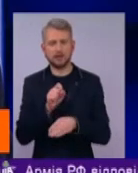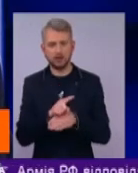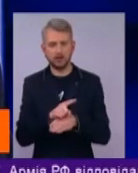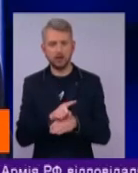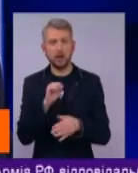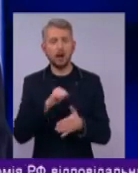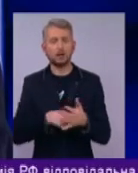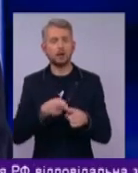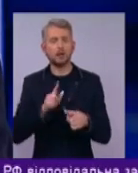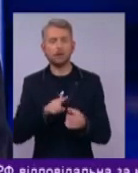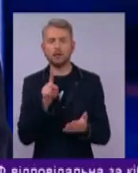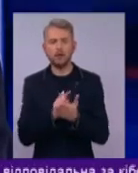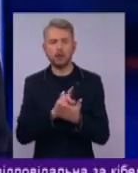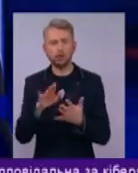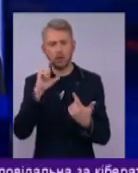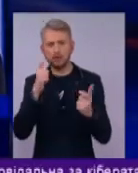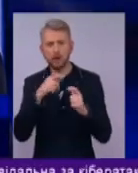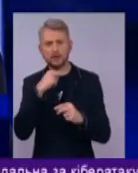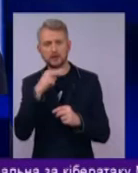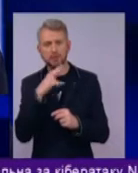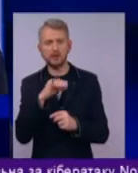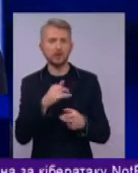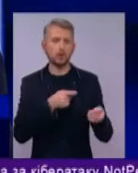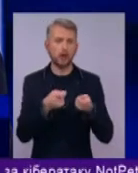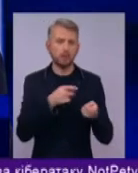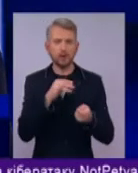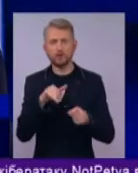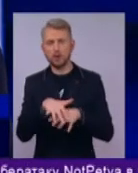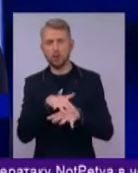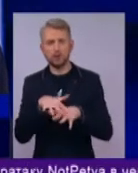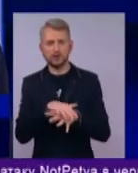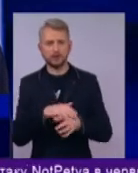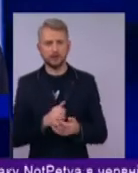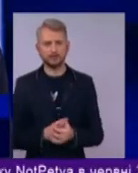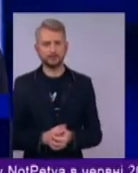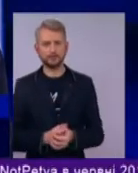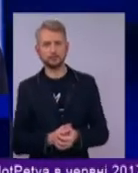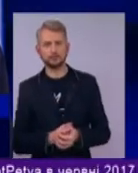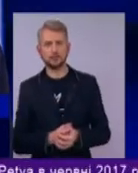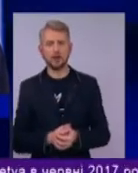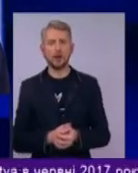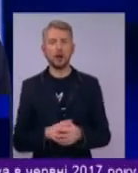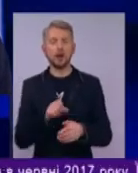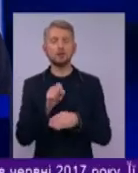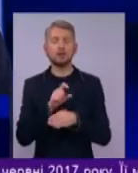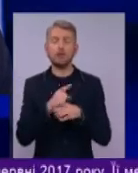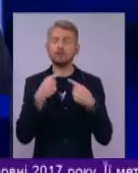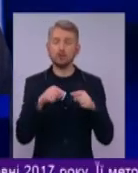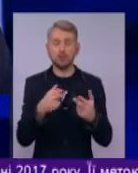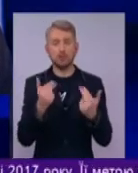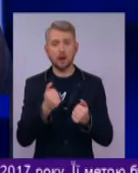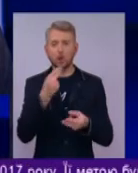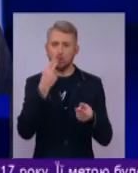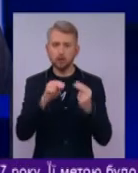которой не должно отвлекаться внимание ни руководство, ни общество. А задача другого уровня, да, –